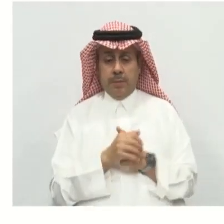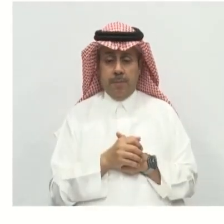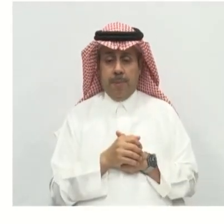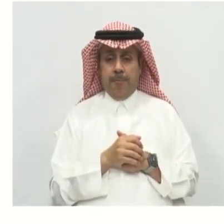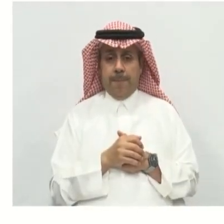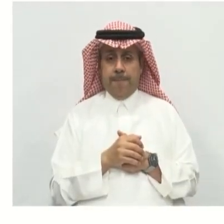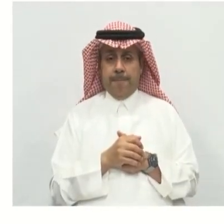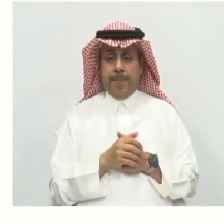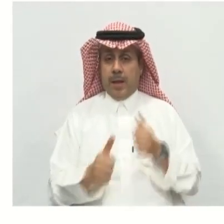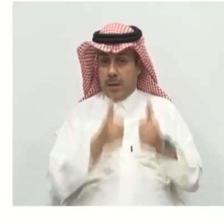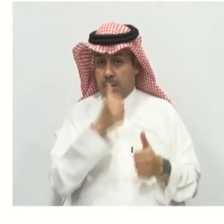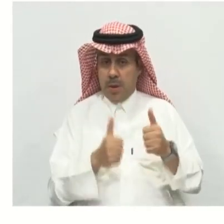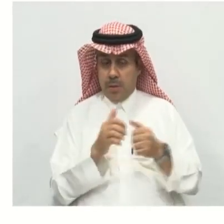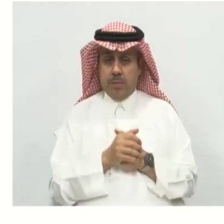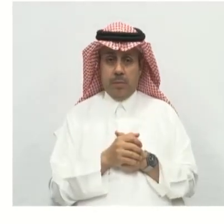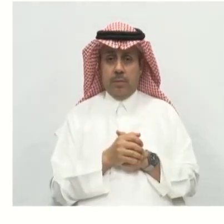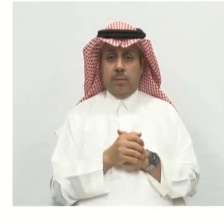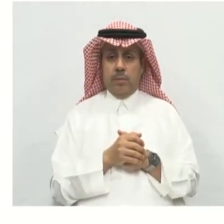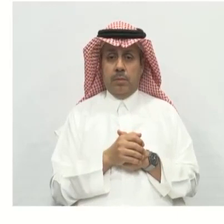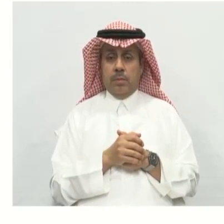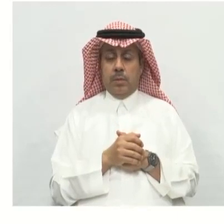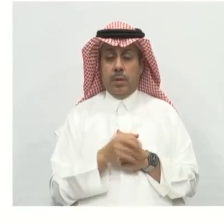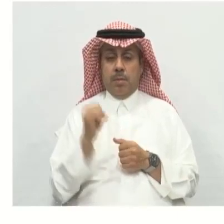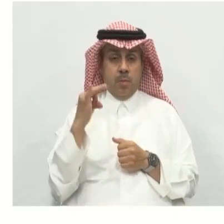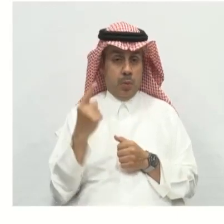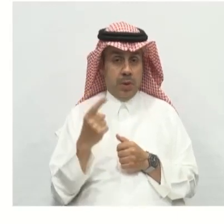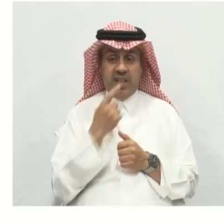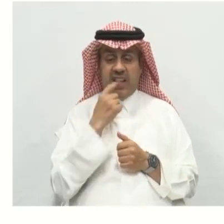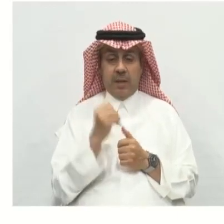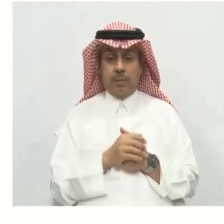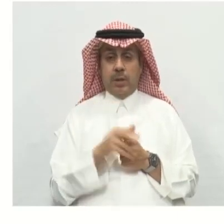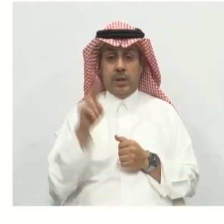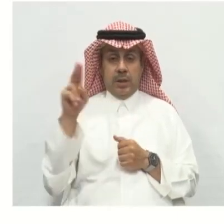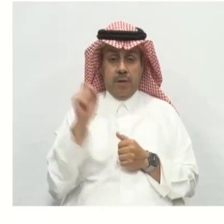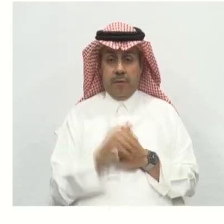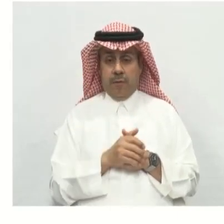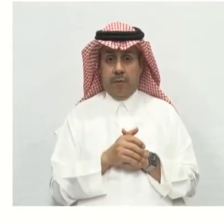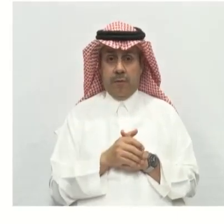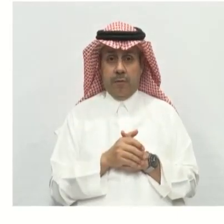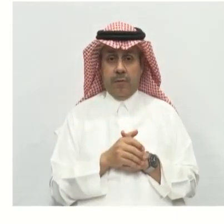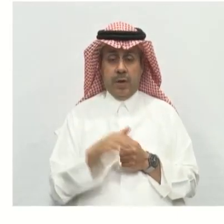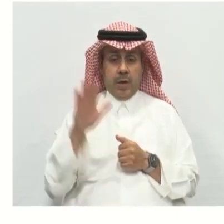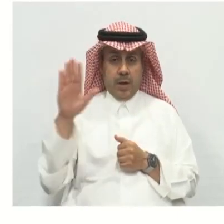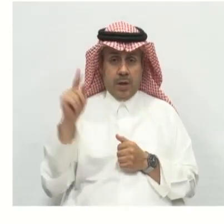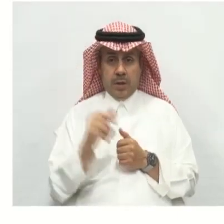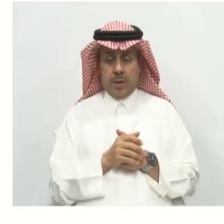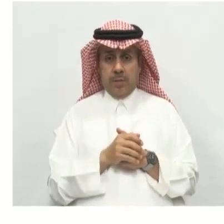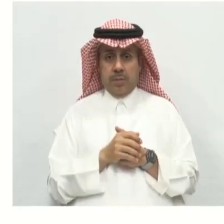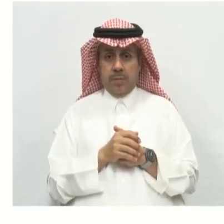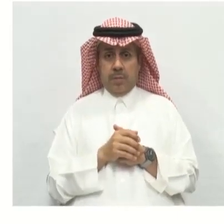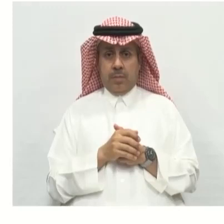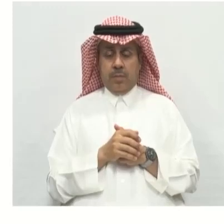هنا الملتي نومين في الموديل تي اف ولدينا هنا الاكسترين في التدريب لدينا